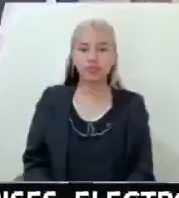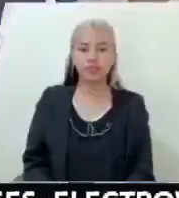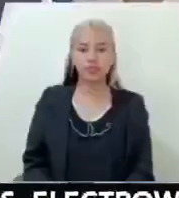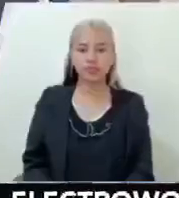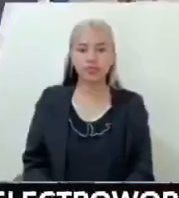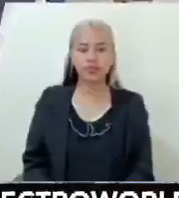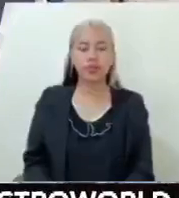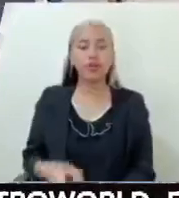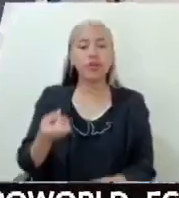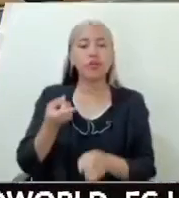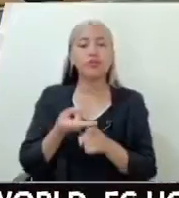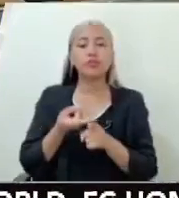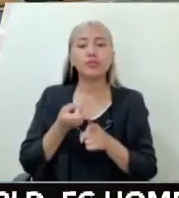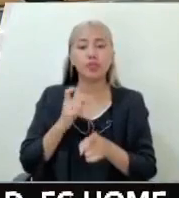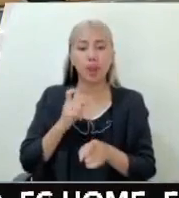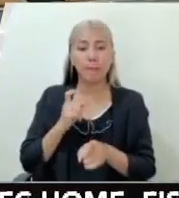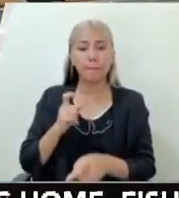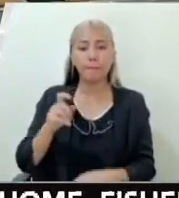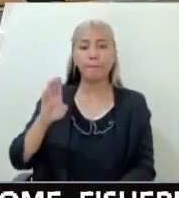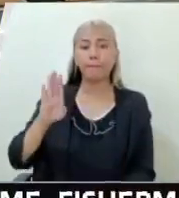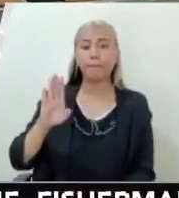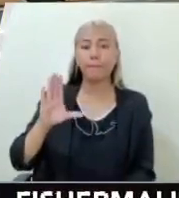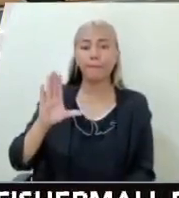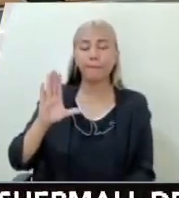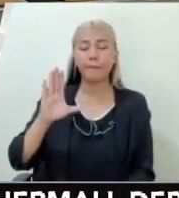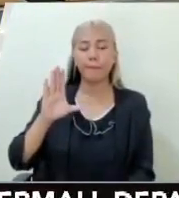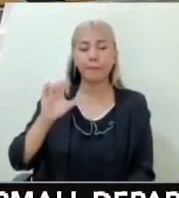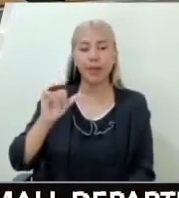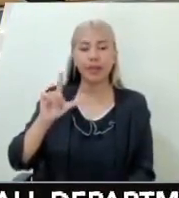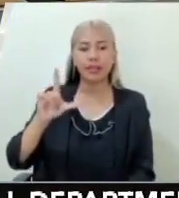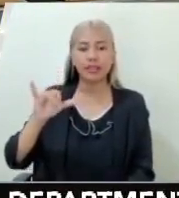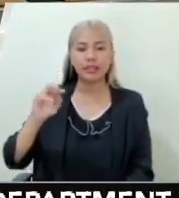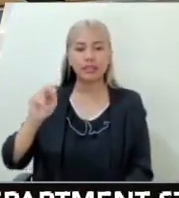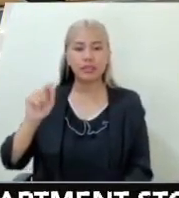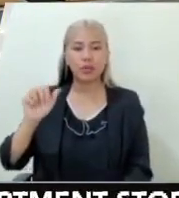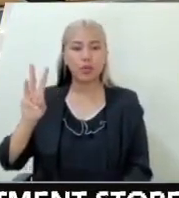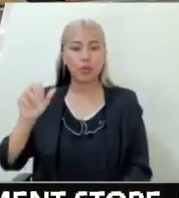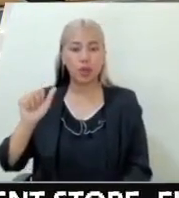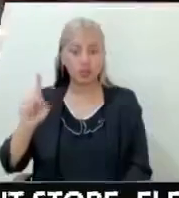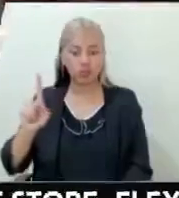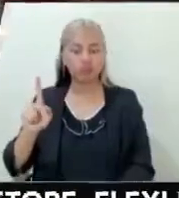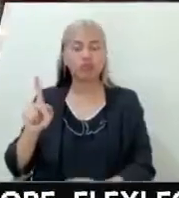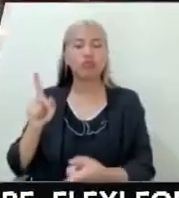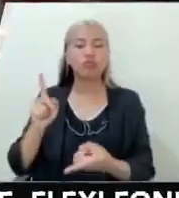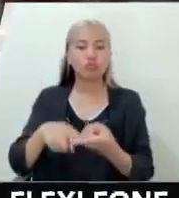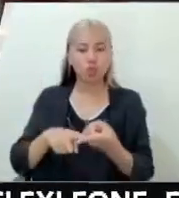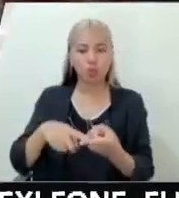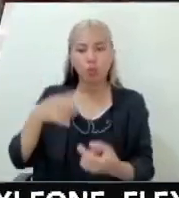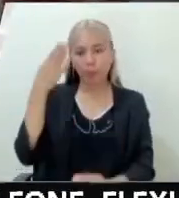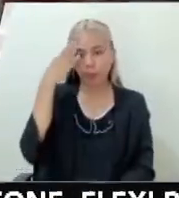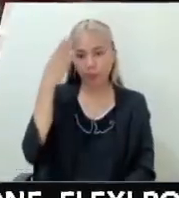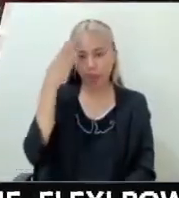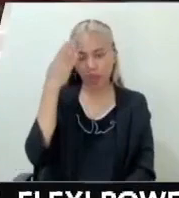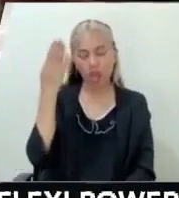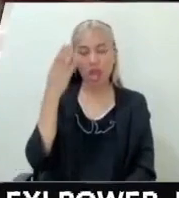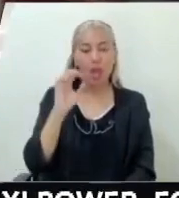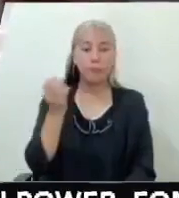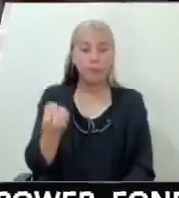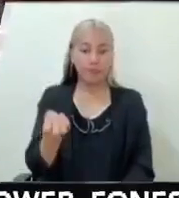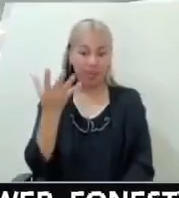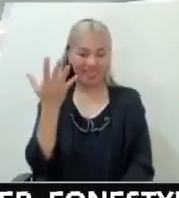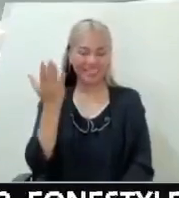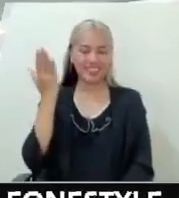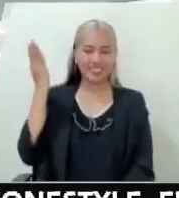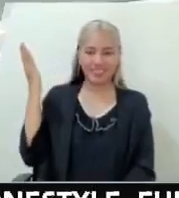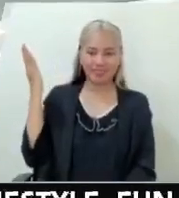hanggang Marilao, Bulacan, 5 piso ang dagdag para sa Class 1 vehicles tulad ng mga kotse at SUV. 14 pesos naman para sa Class 2